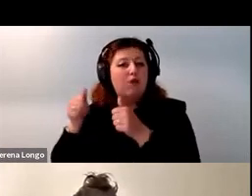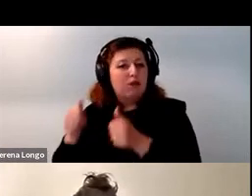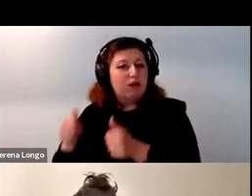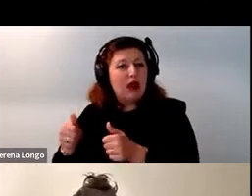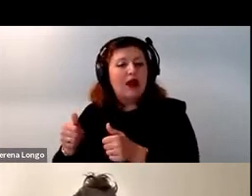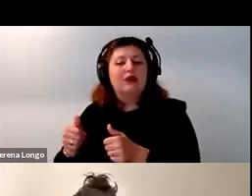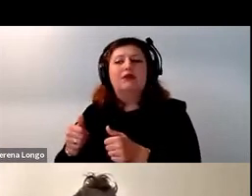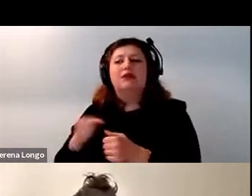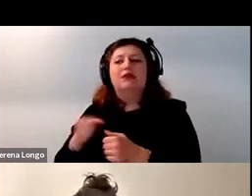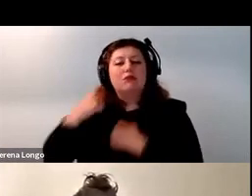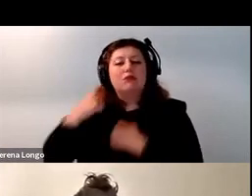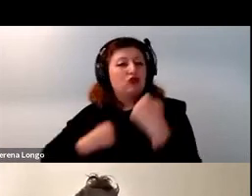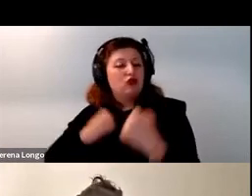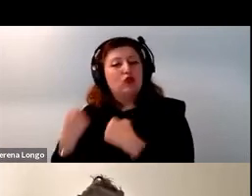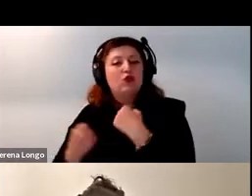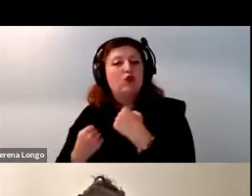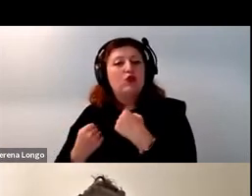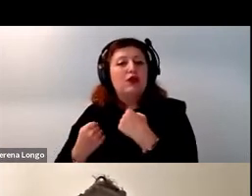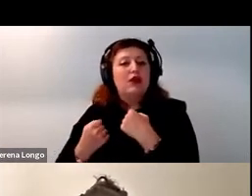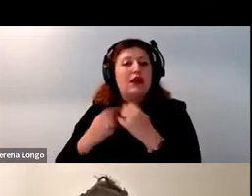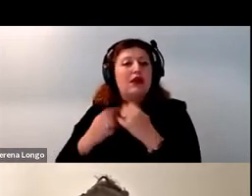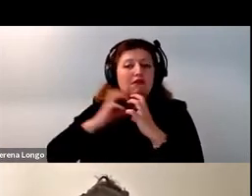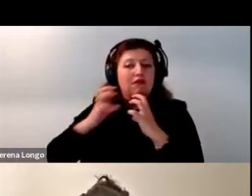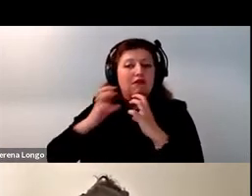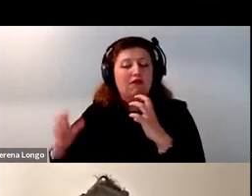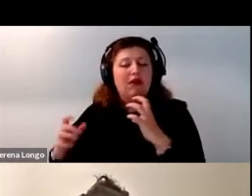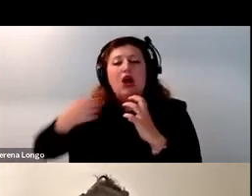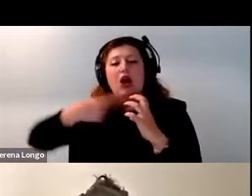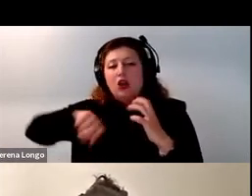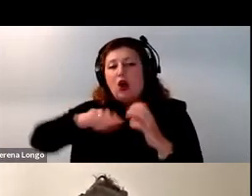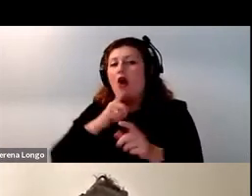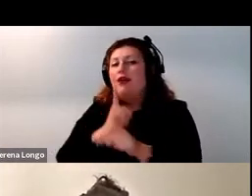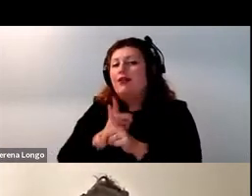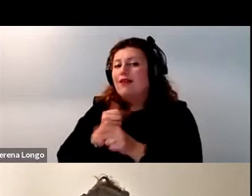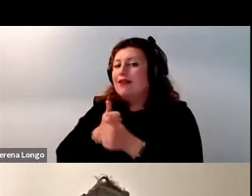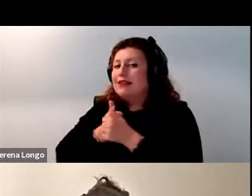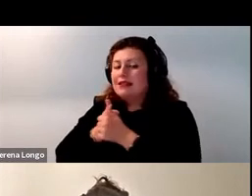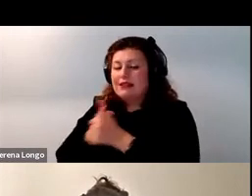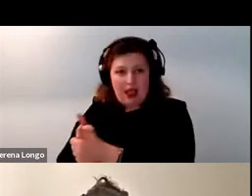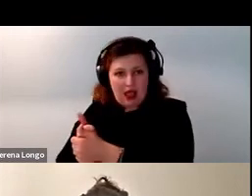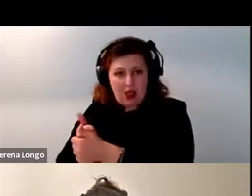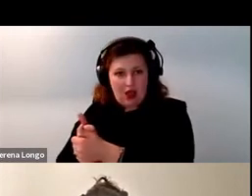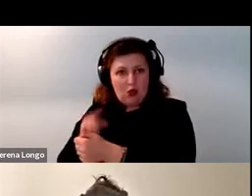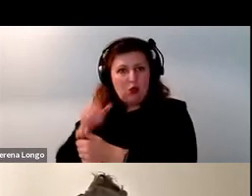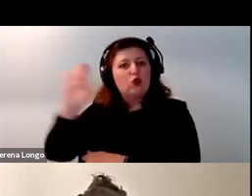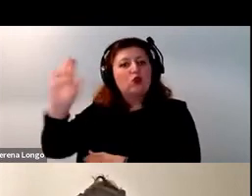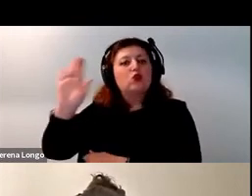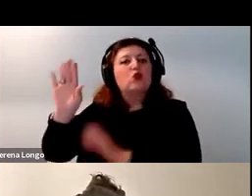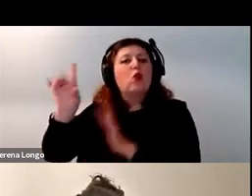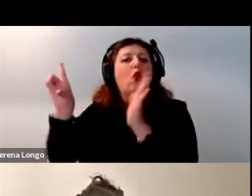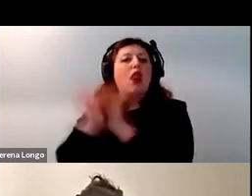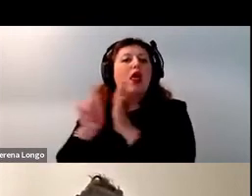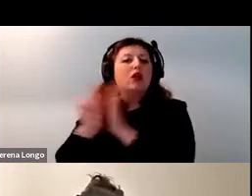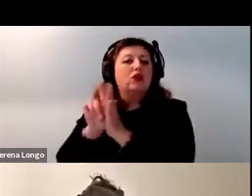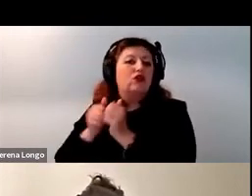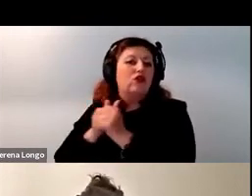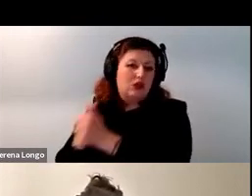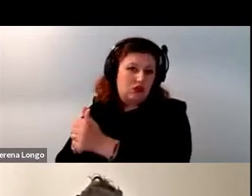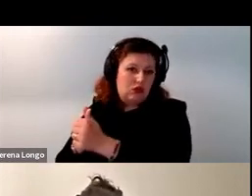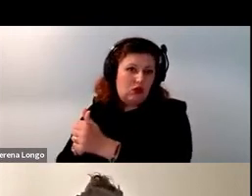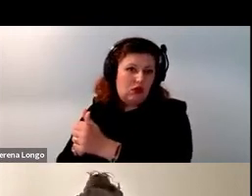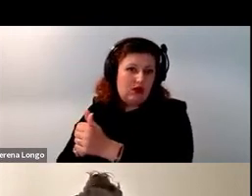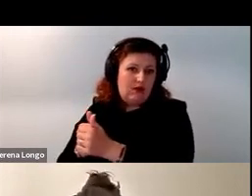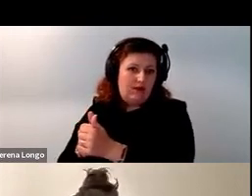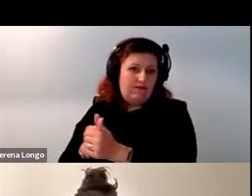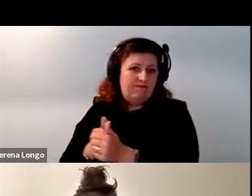è necessario sempre seguire le linee che il donatore richiede. In questo caso l'AICS,